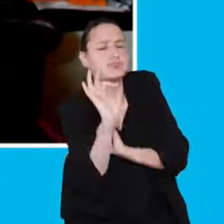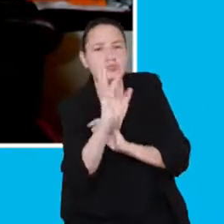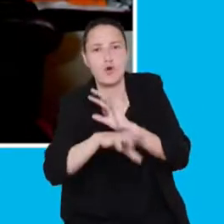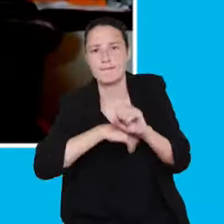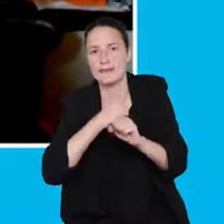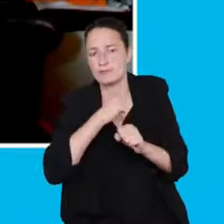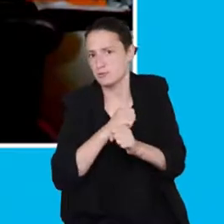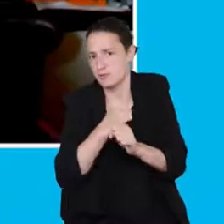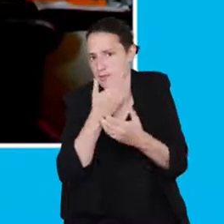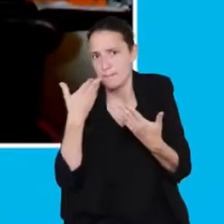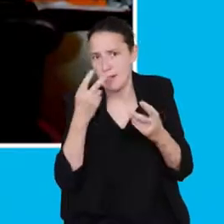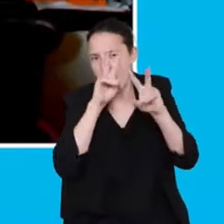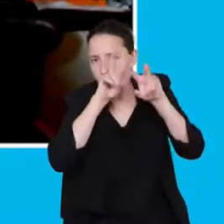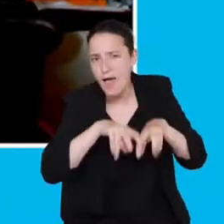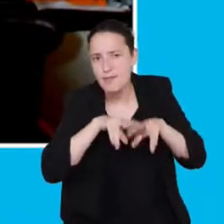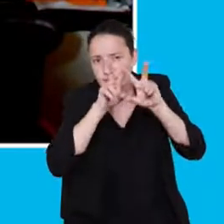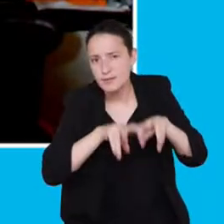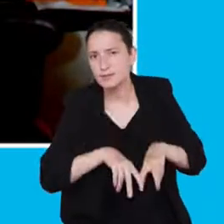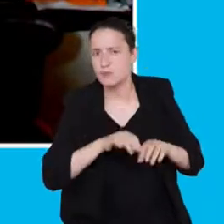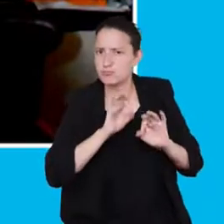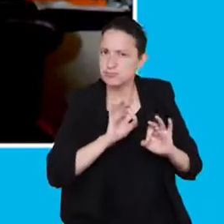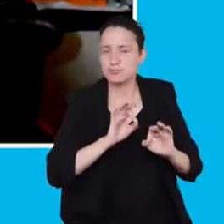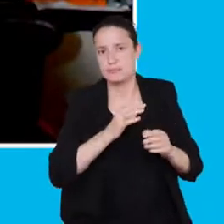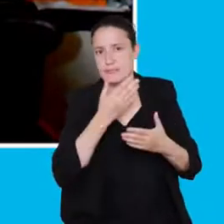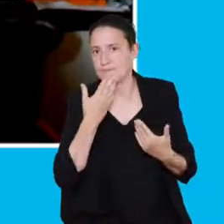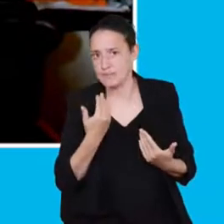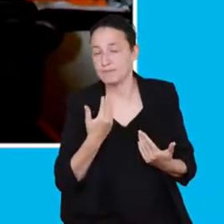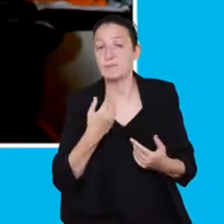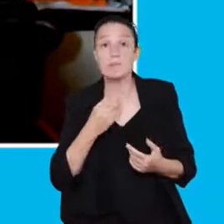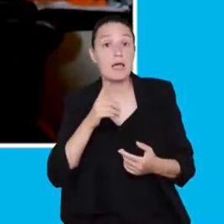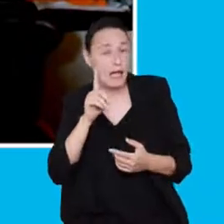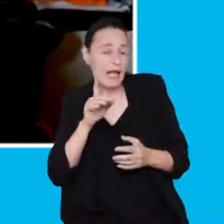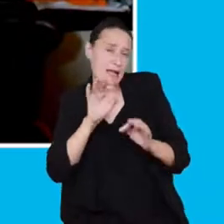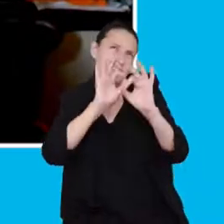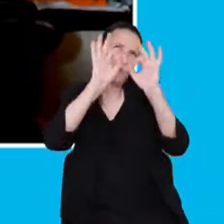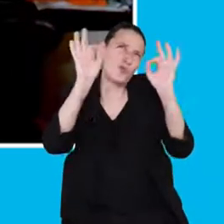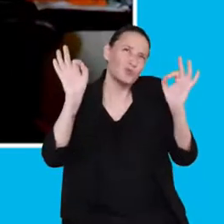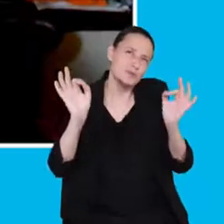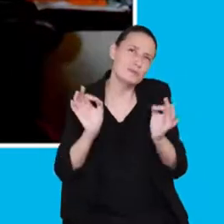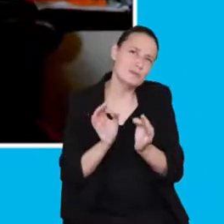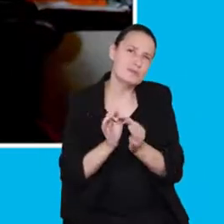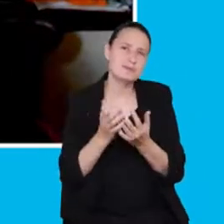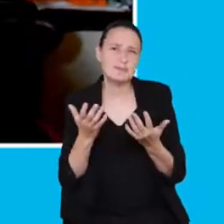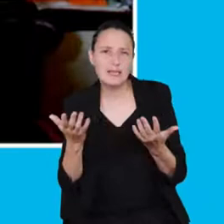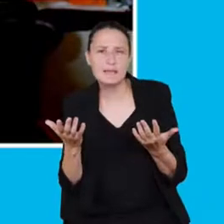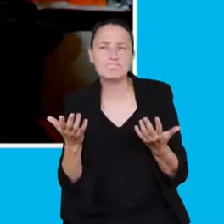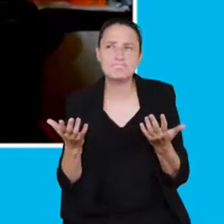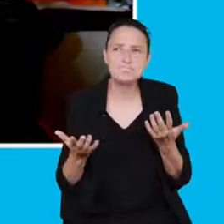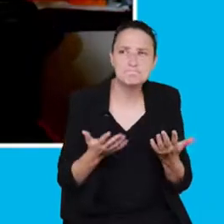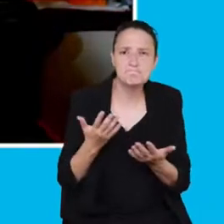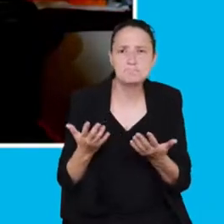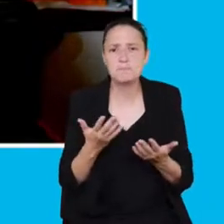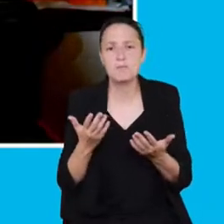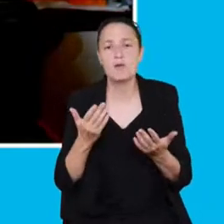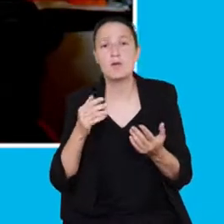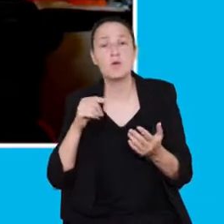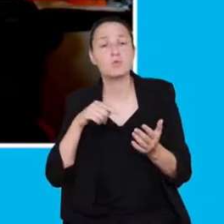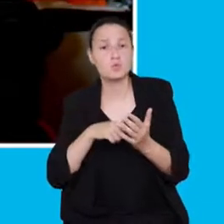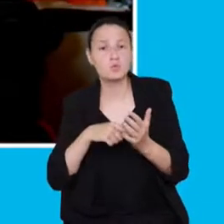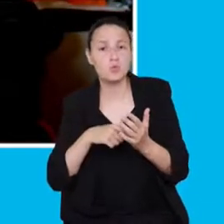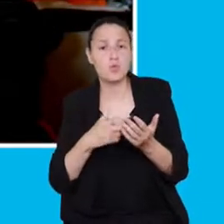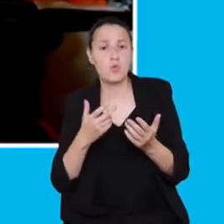to przeanalizowały tak solidnie. Ale generalnie z takim tonem, który